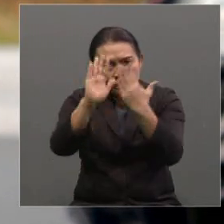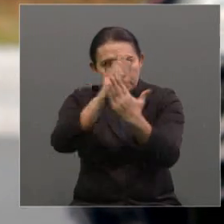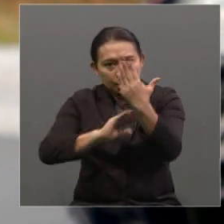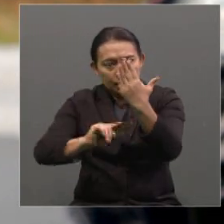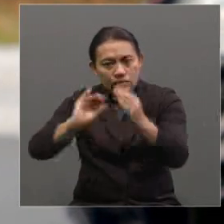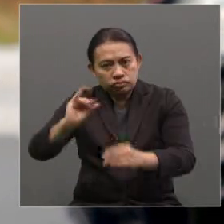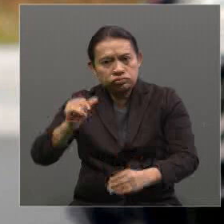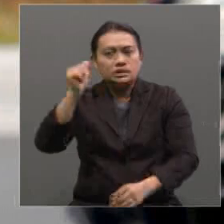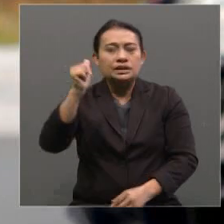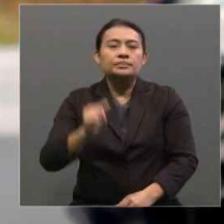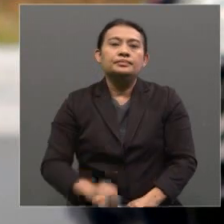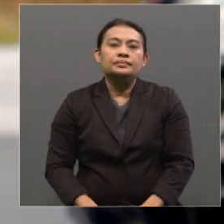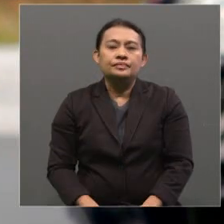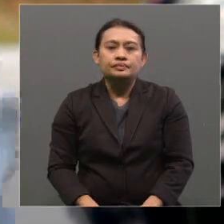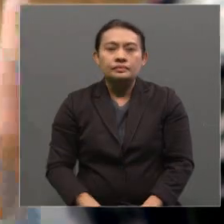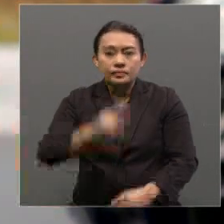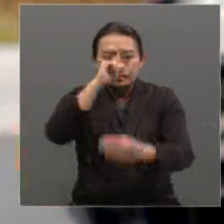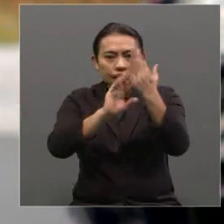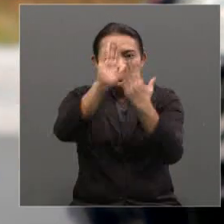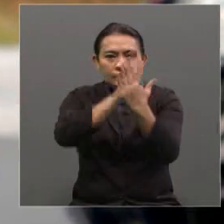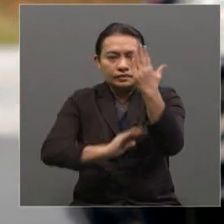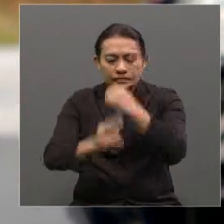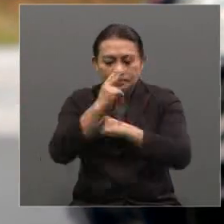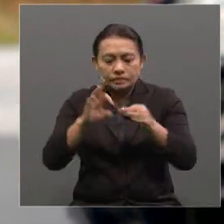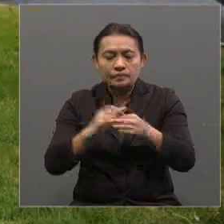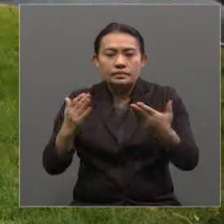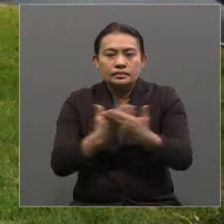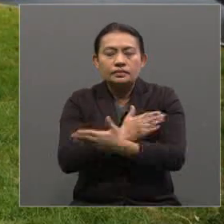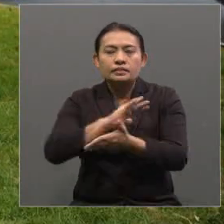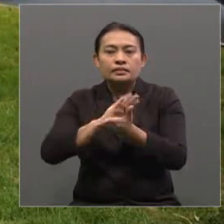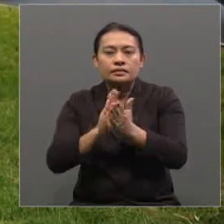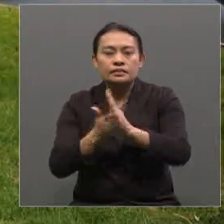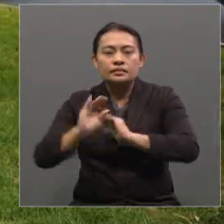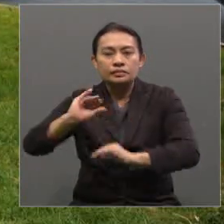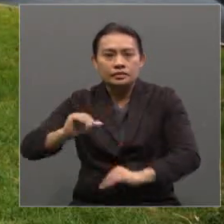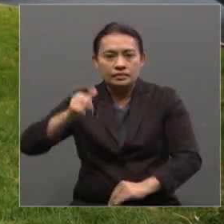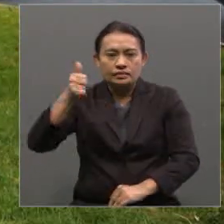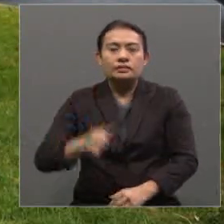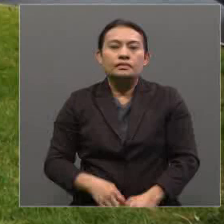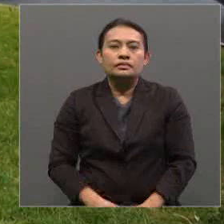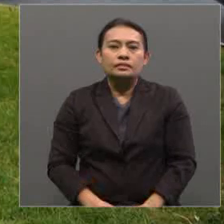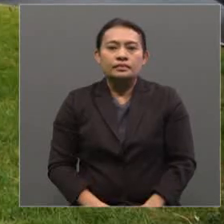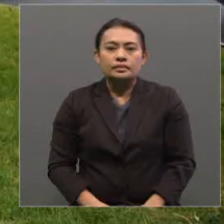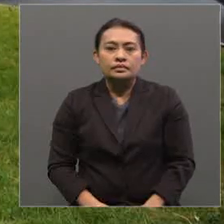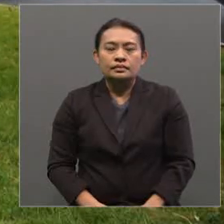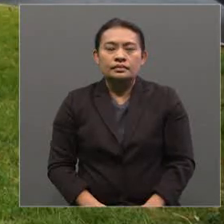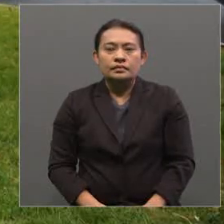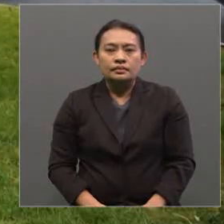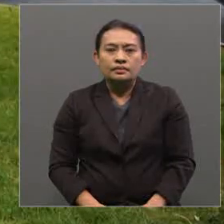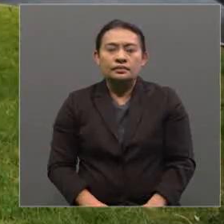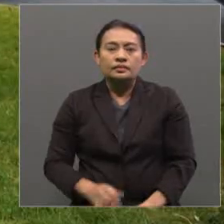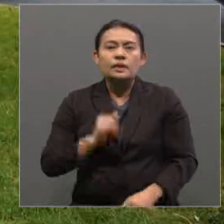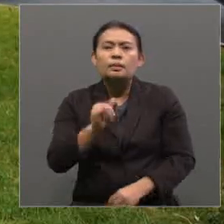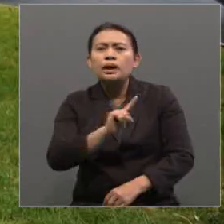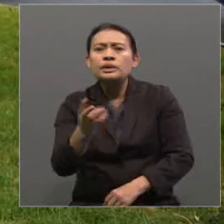ได้ค่ะให้ประเทศดูมีการเปลี่ยนแปลงในทางที่ดีขึ้น อ ่ะ รอบนี้เลือกตั้งจะไปล่วงหน้าหรือไปวัน